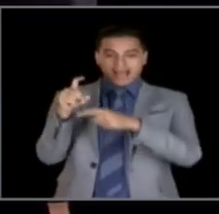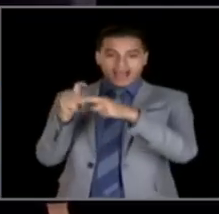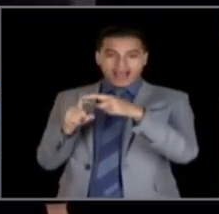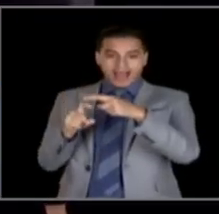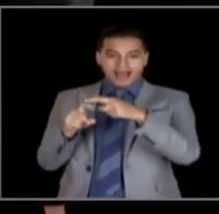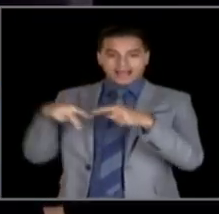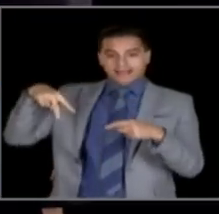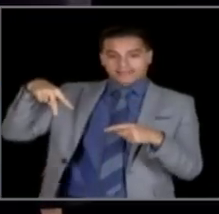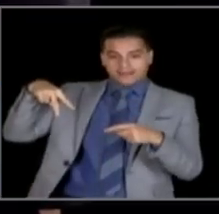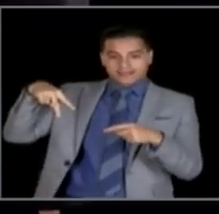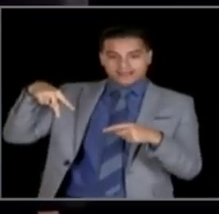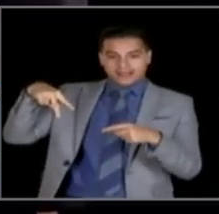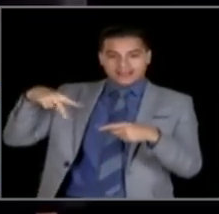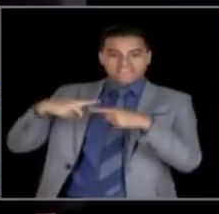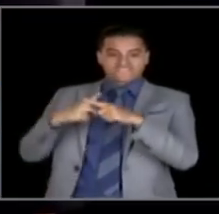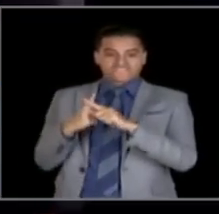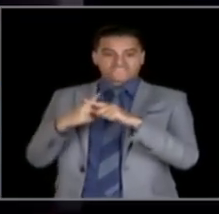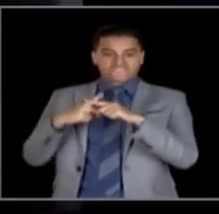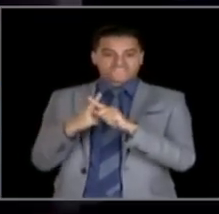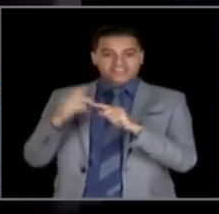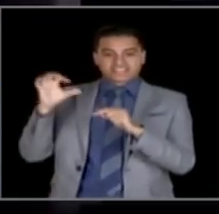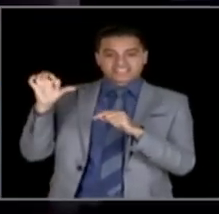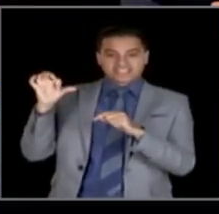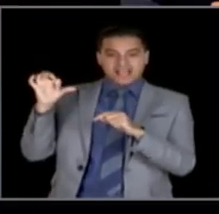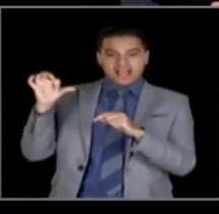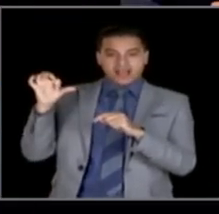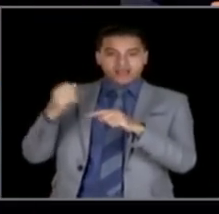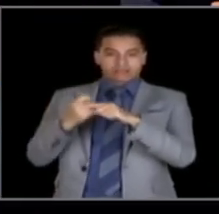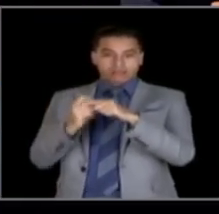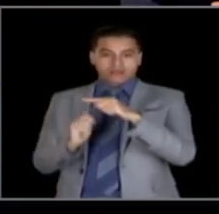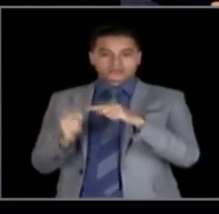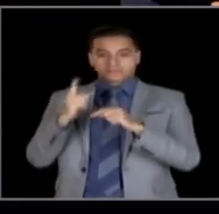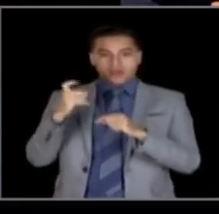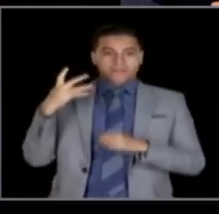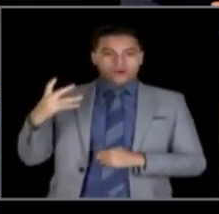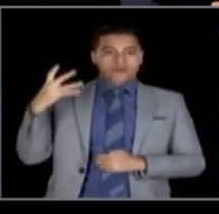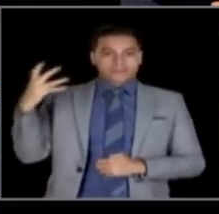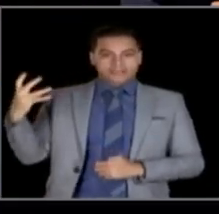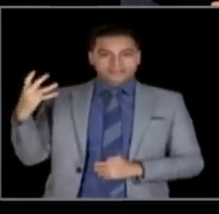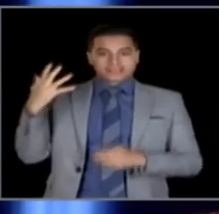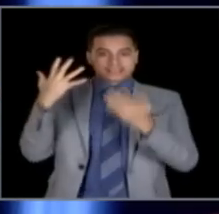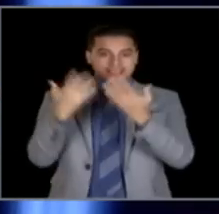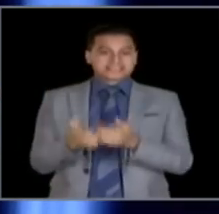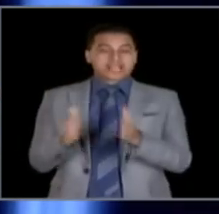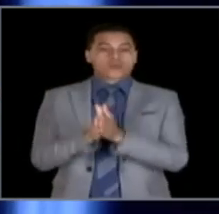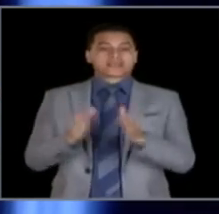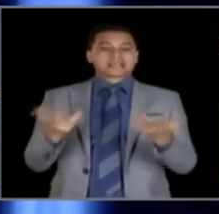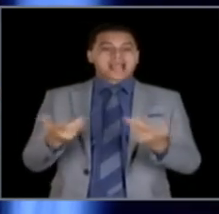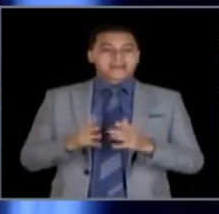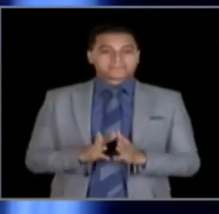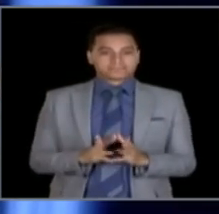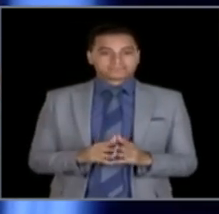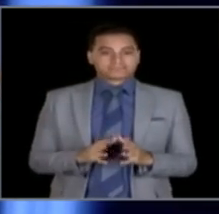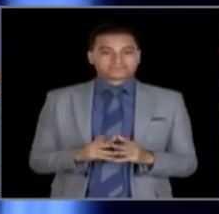536 على 8 في 9 ناقص 144 يساوي كام؟